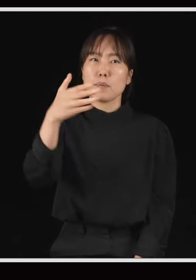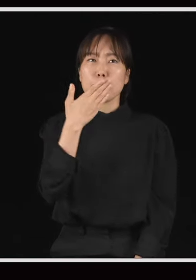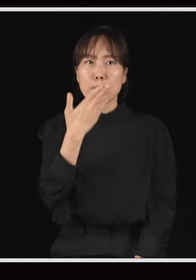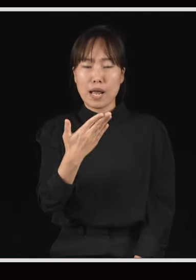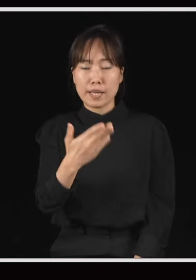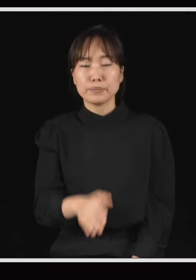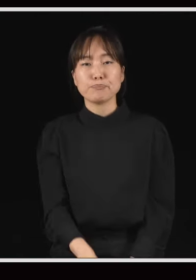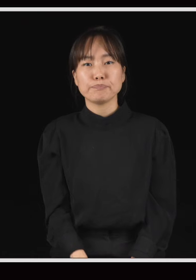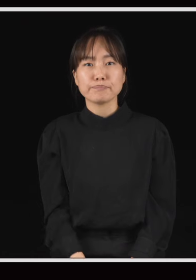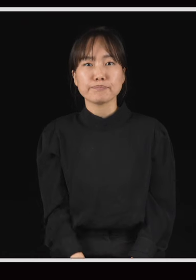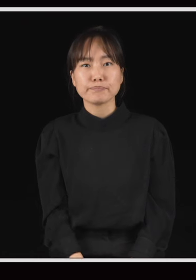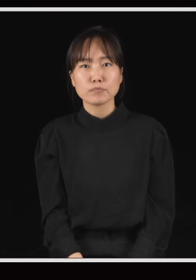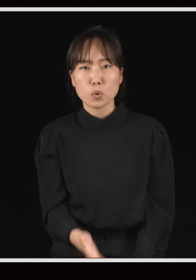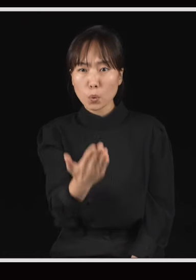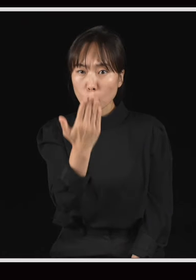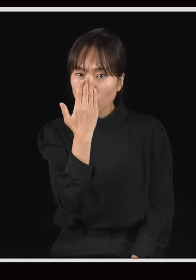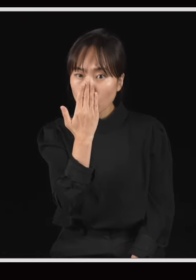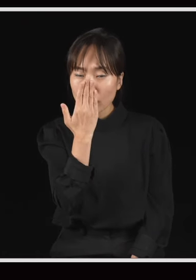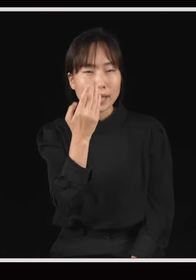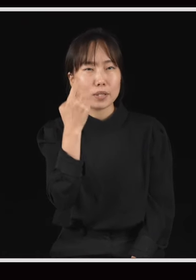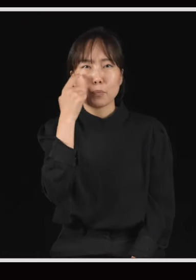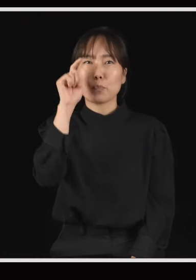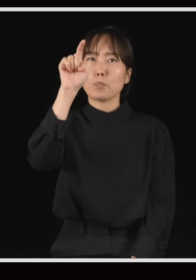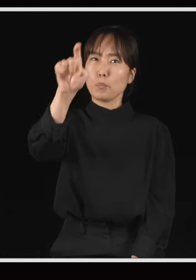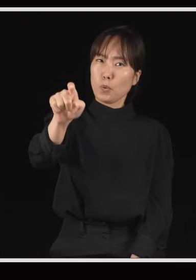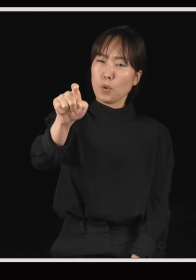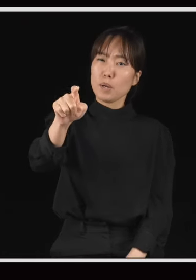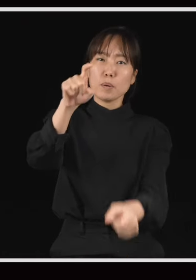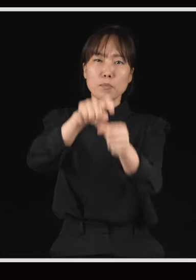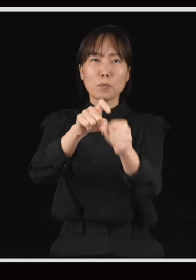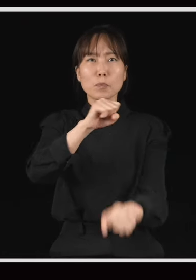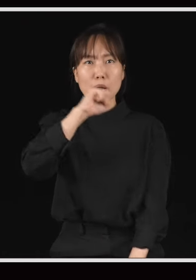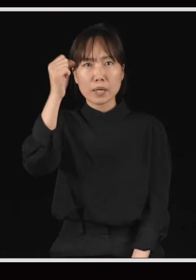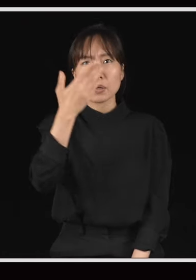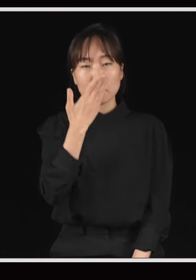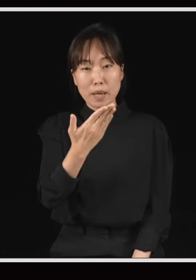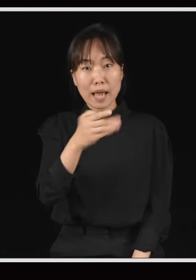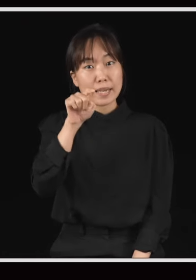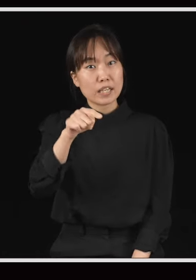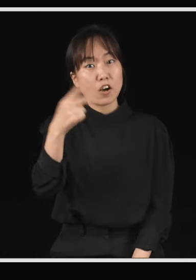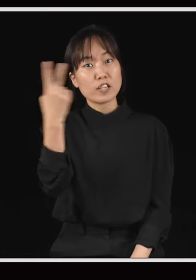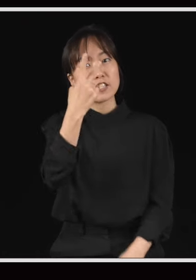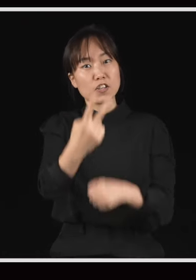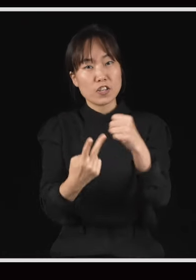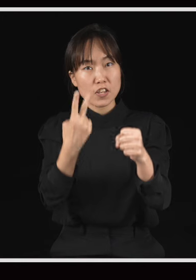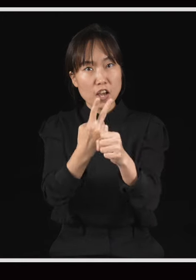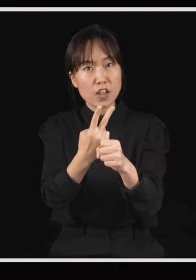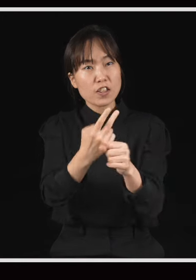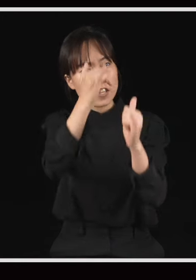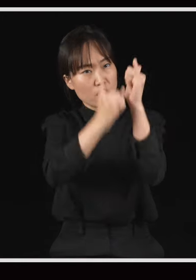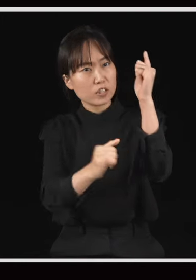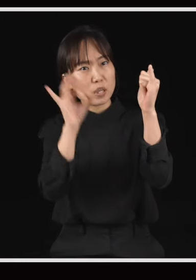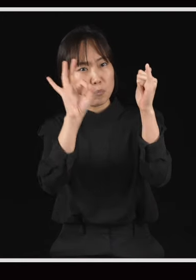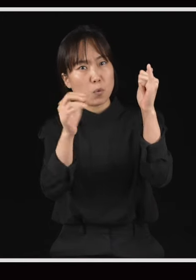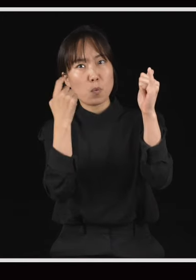있습니다. 결론적으로 공통적으로 결과적으로는 성과가 좋다는 것이 우리 인류가 2000년 동안 잘